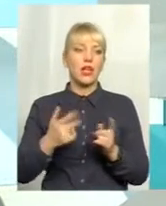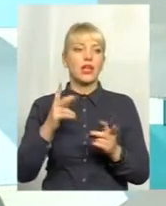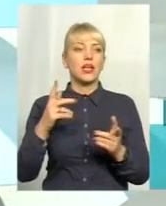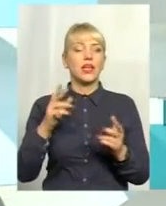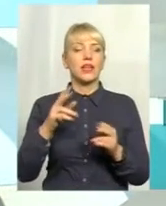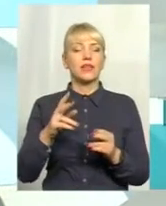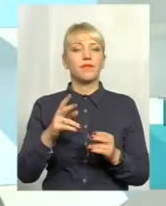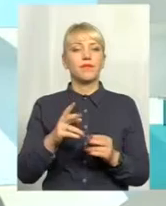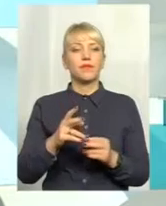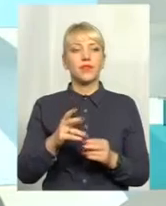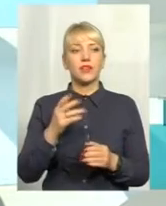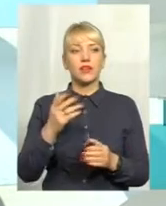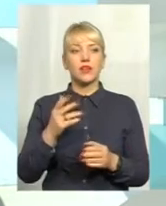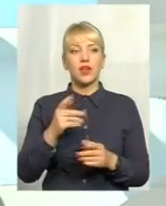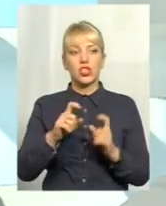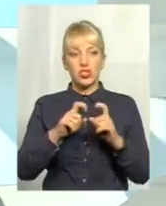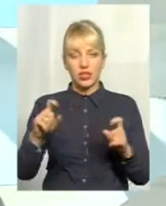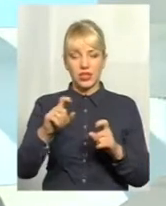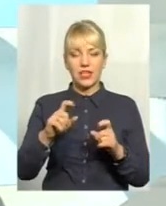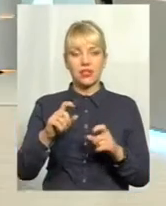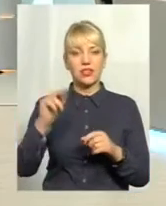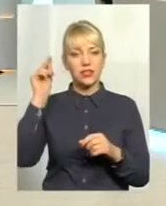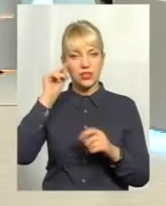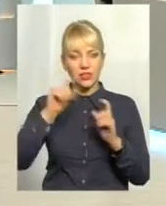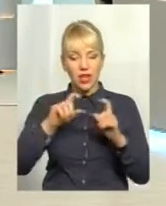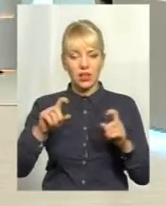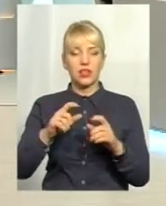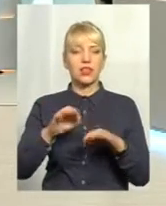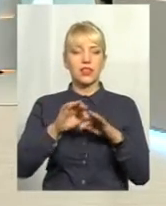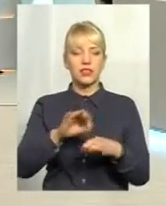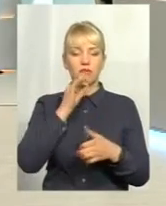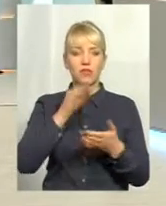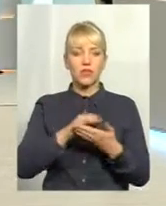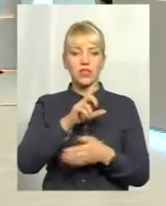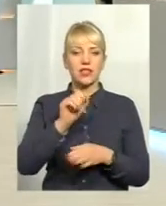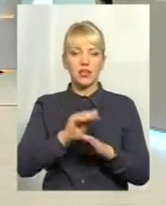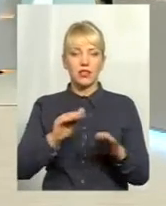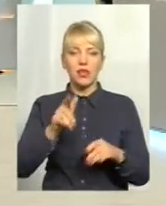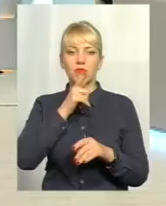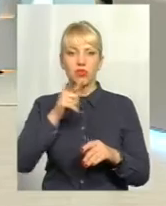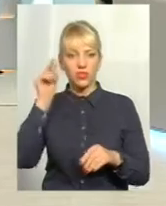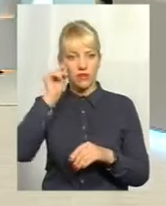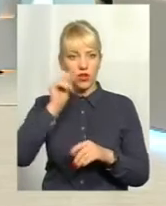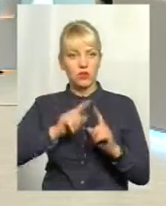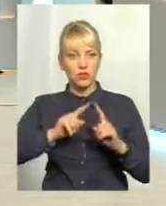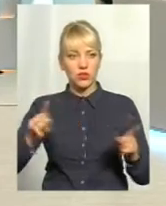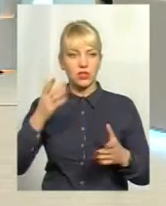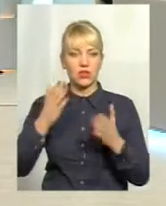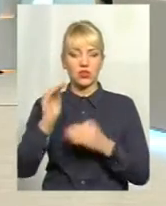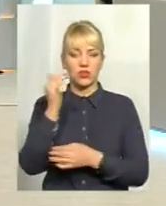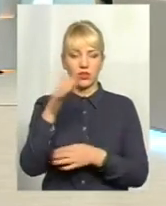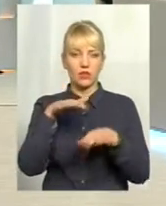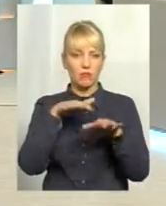було, а шкільний заклад несе відповідальність за дітей під час навчального процесу. Тобто, якщо дитина впала під час